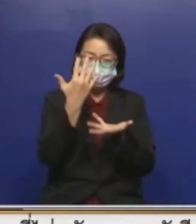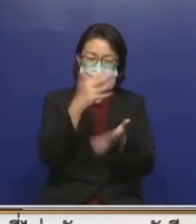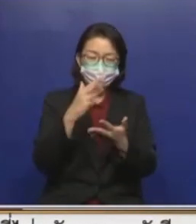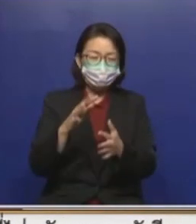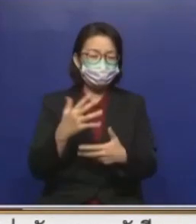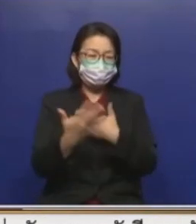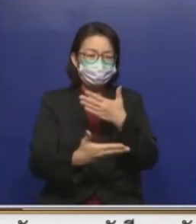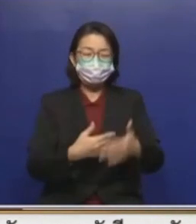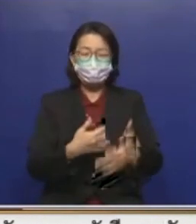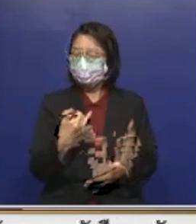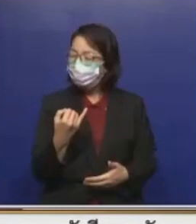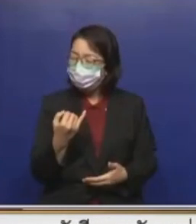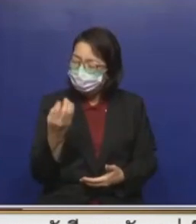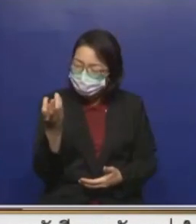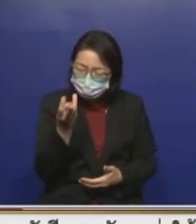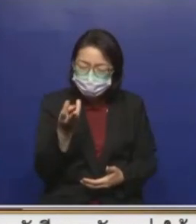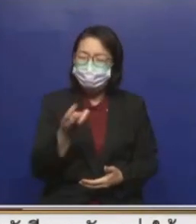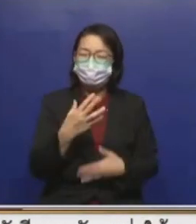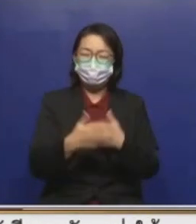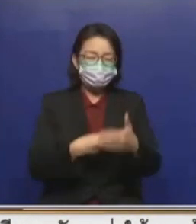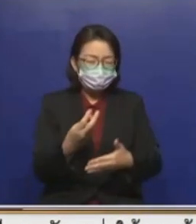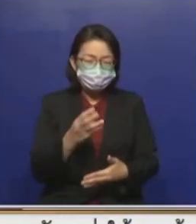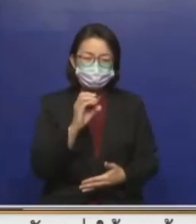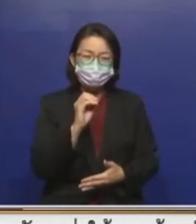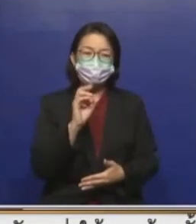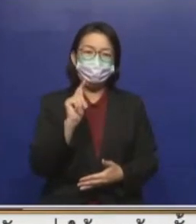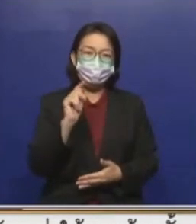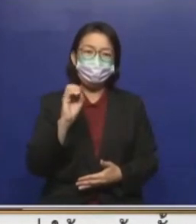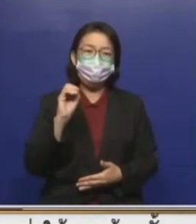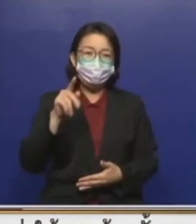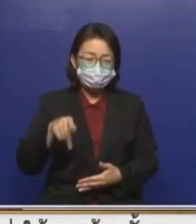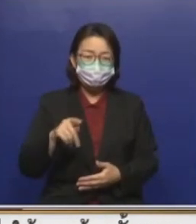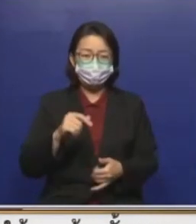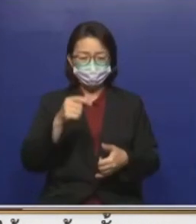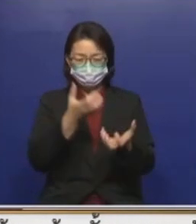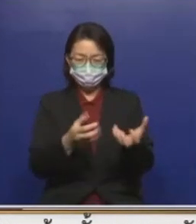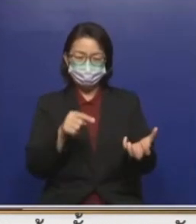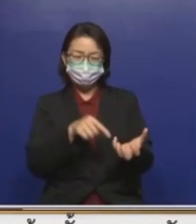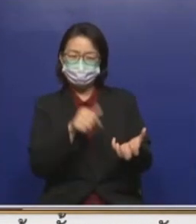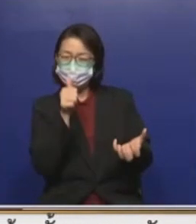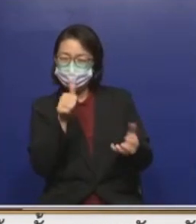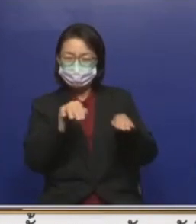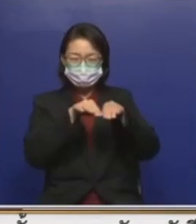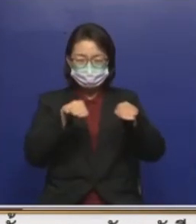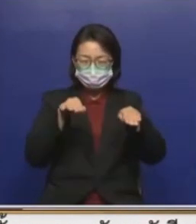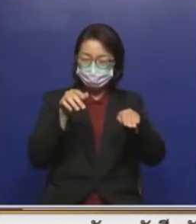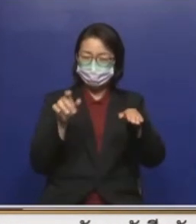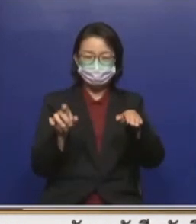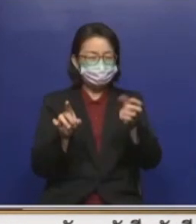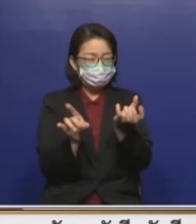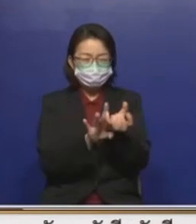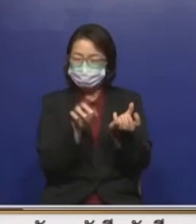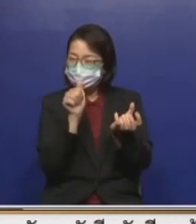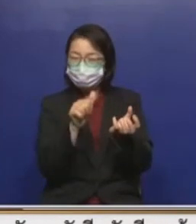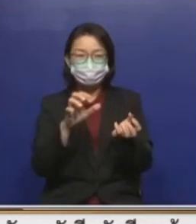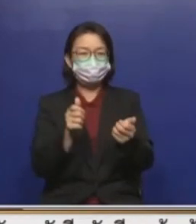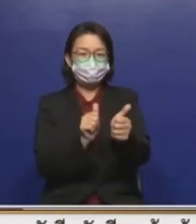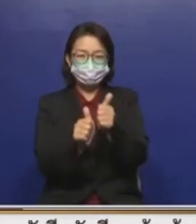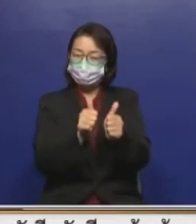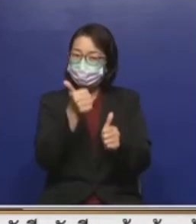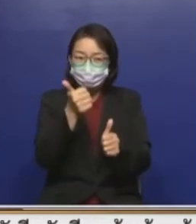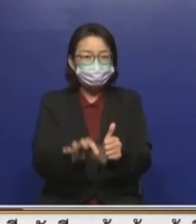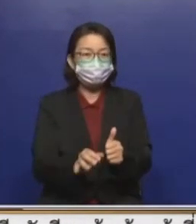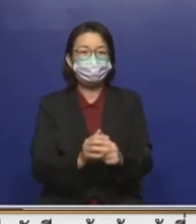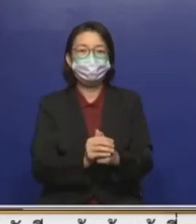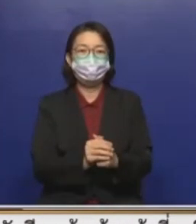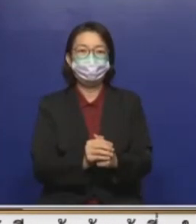ายไม่ได้ค่ะเพราะสินค้าชาวโอทอปส่วนใหญ่ยังไม่มีคุณภาพมาตรฐานที่จะแข่งขันได้จริงค่ะนี่คือ